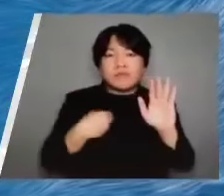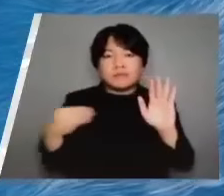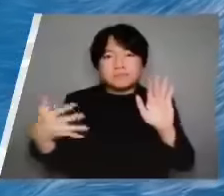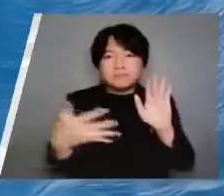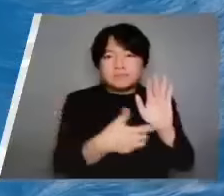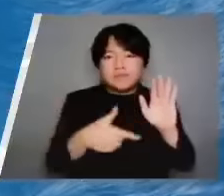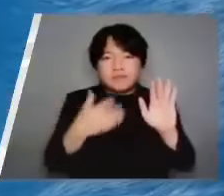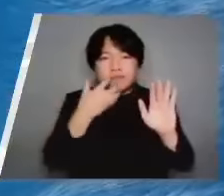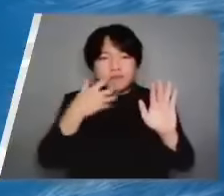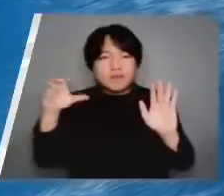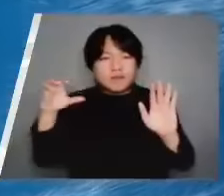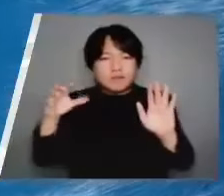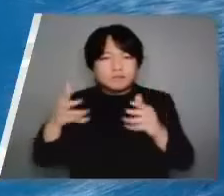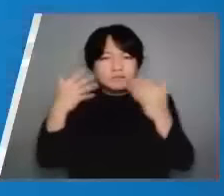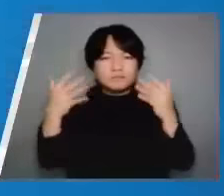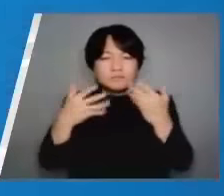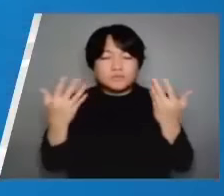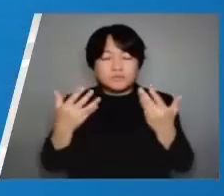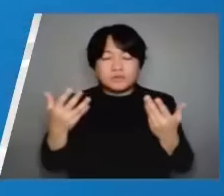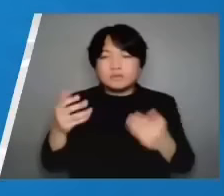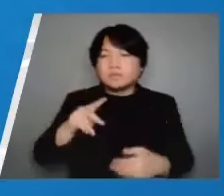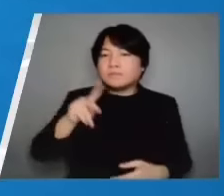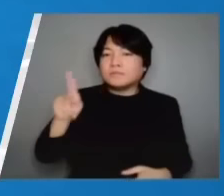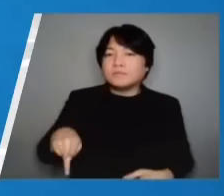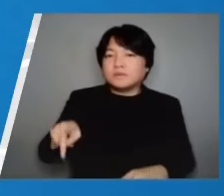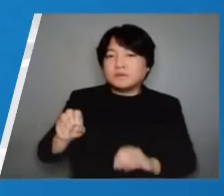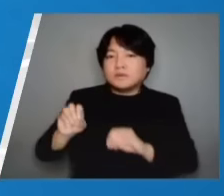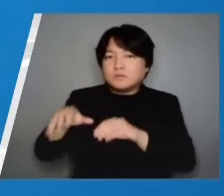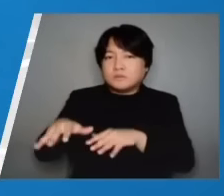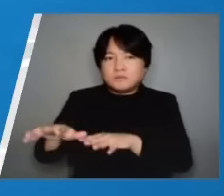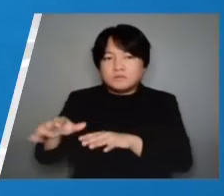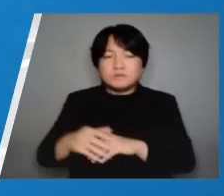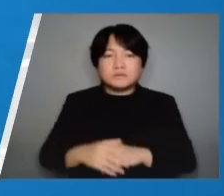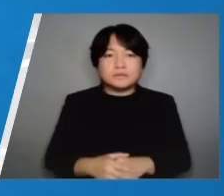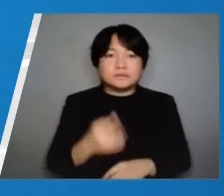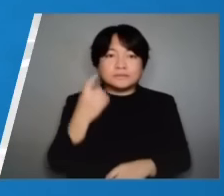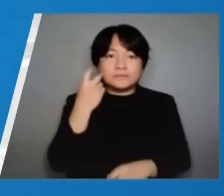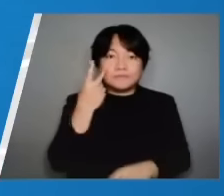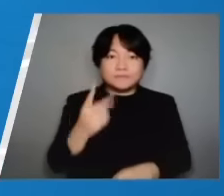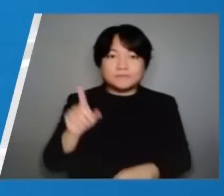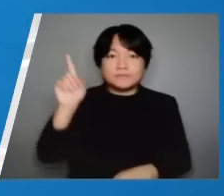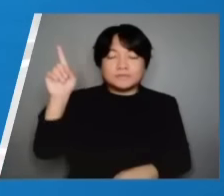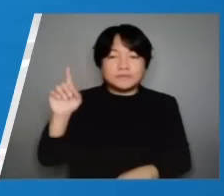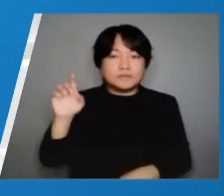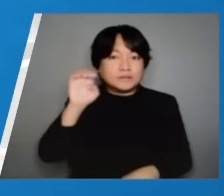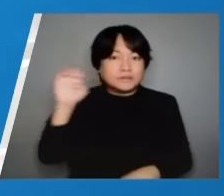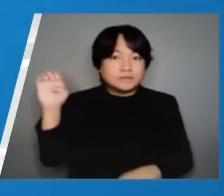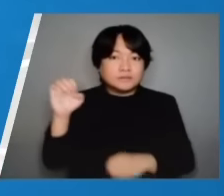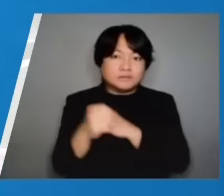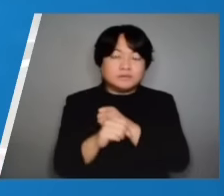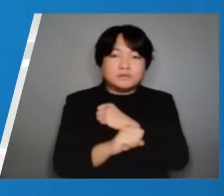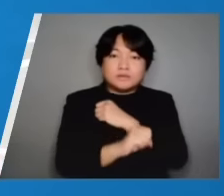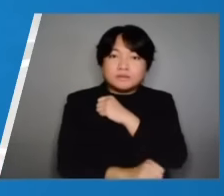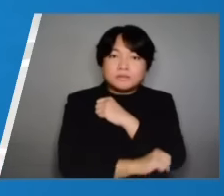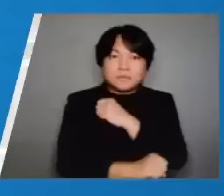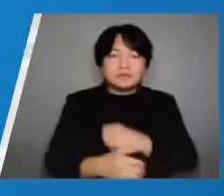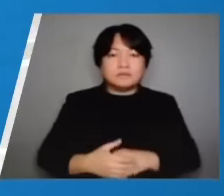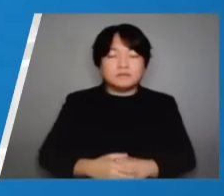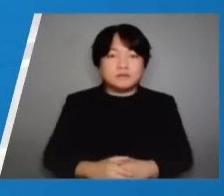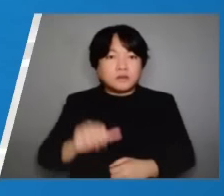Pacific Ocean kanina naitala ang 54 de Cel sa Giwan Eastern Samar at bukas posibleng umabot naman yan sa